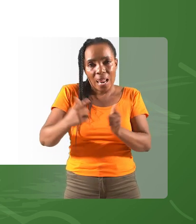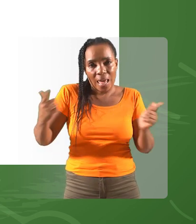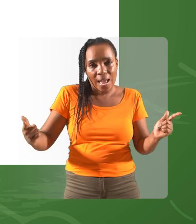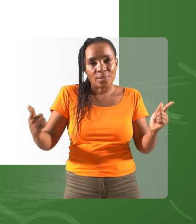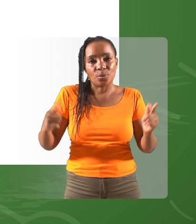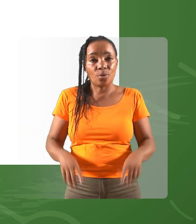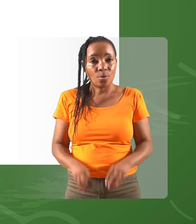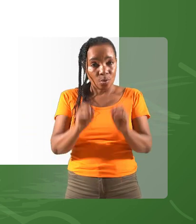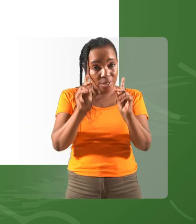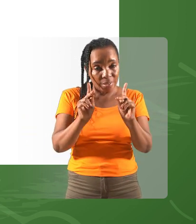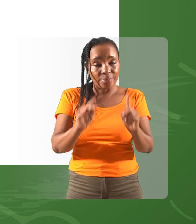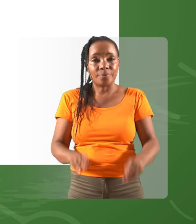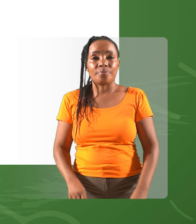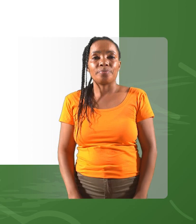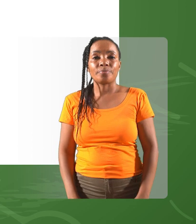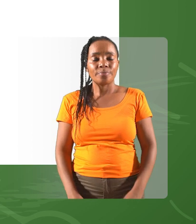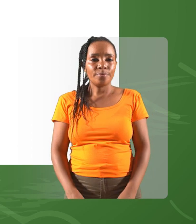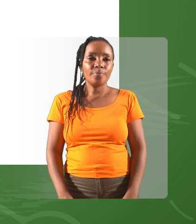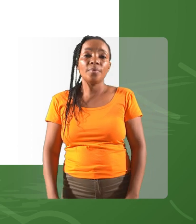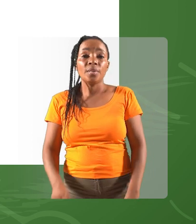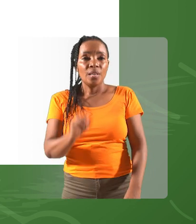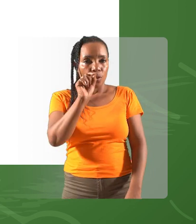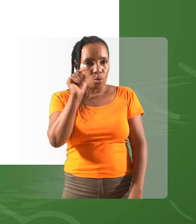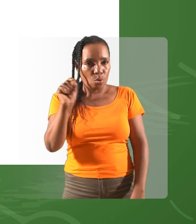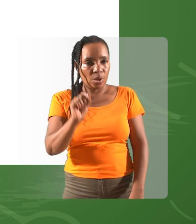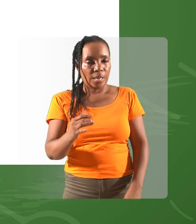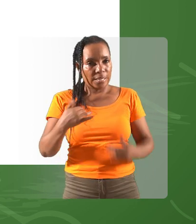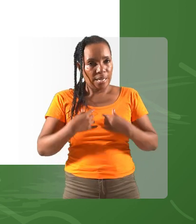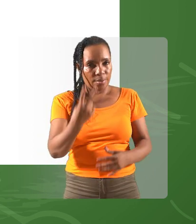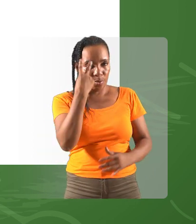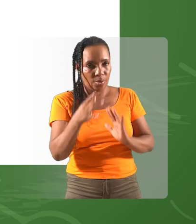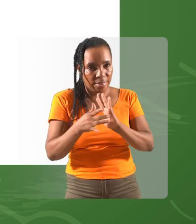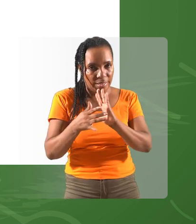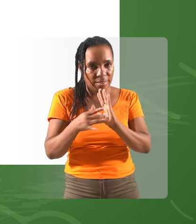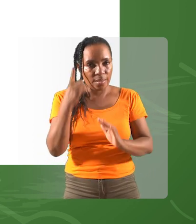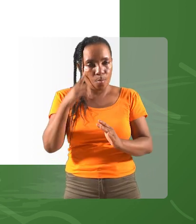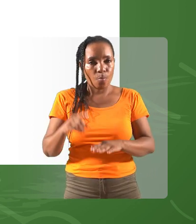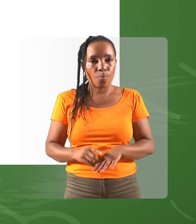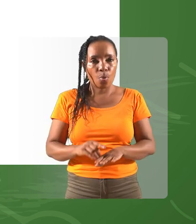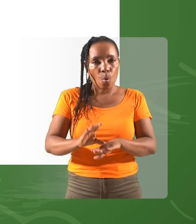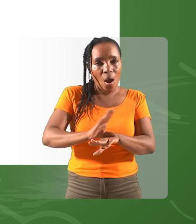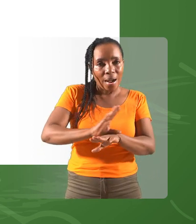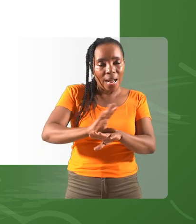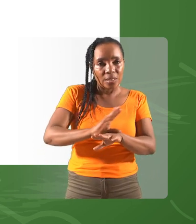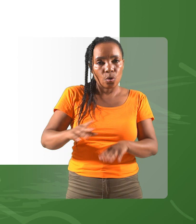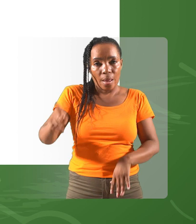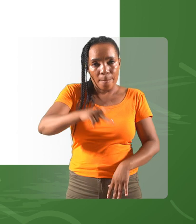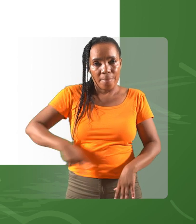OK? Donc, nous avons deux possibilités pour calculer le périmètre du